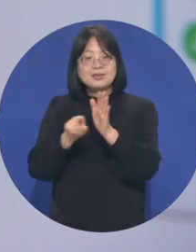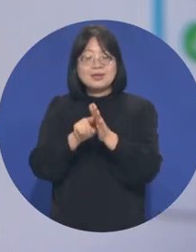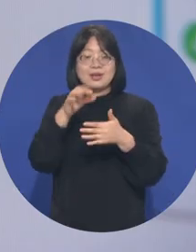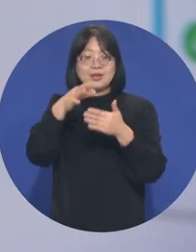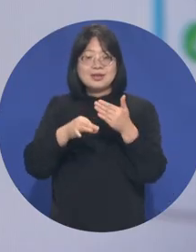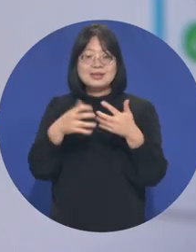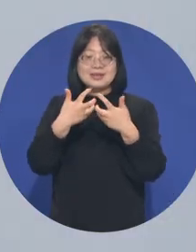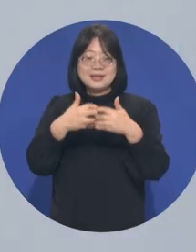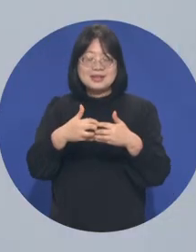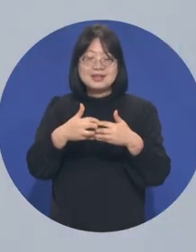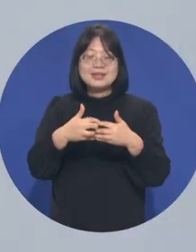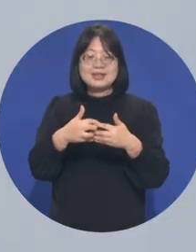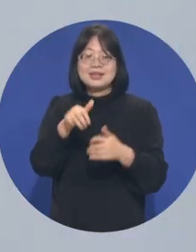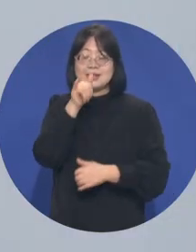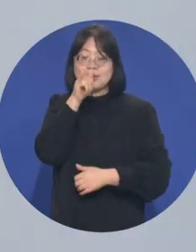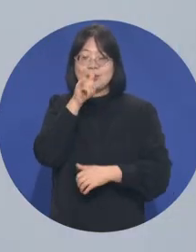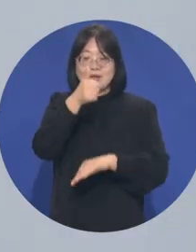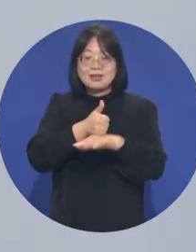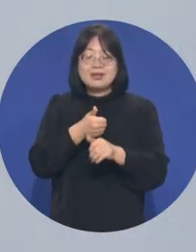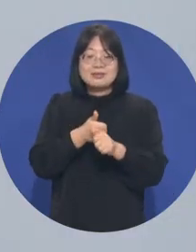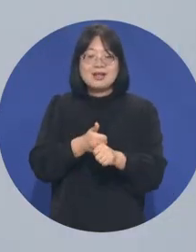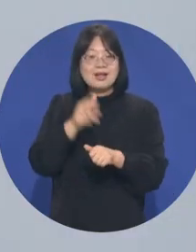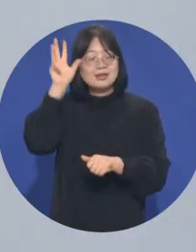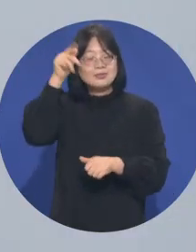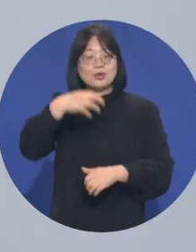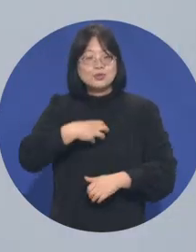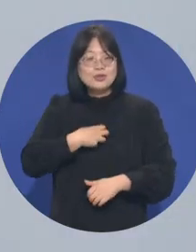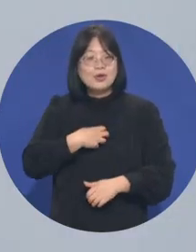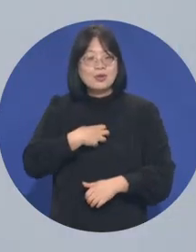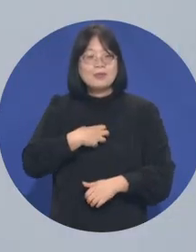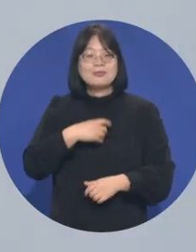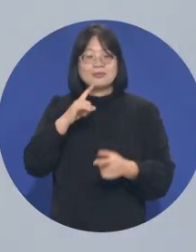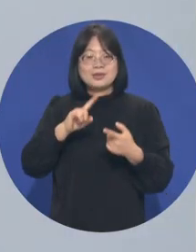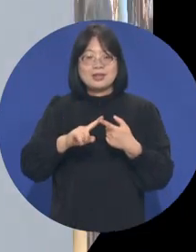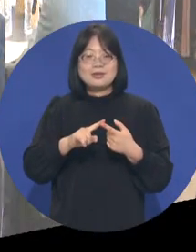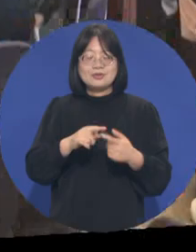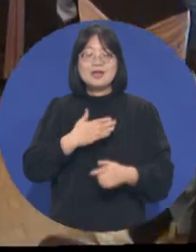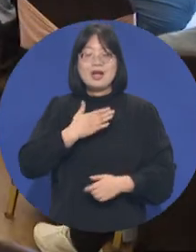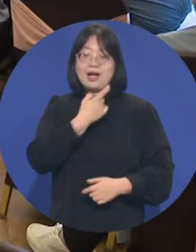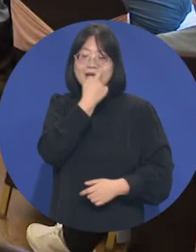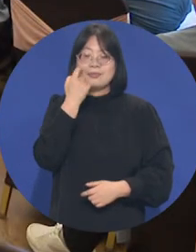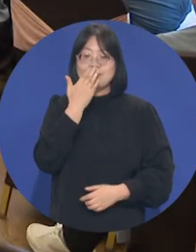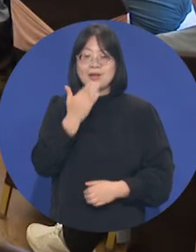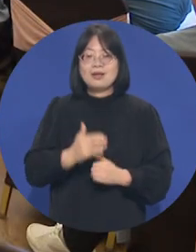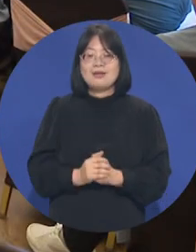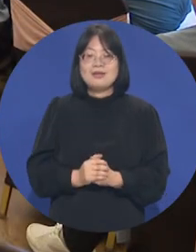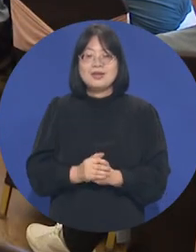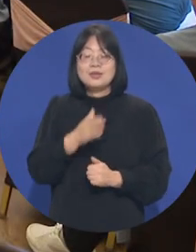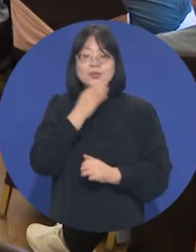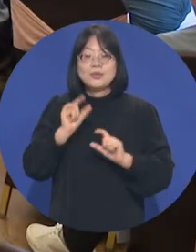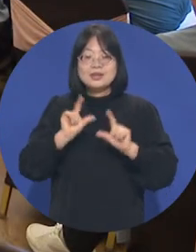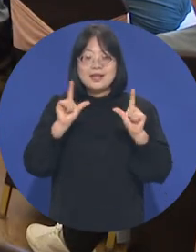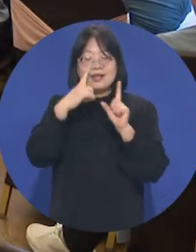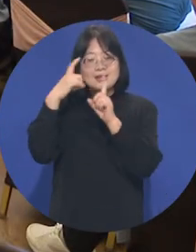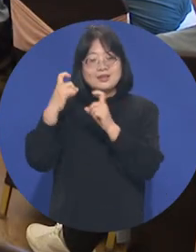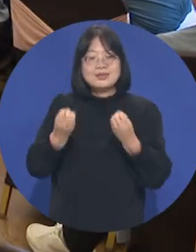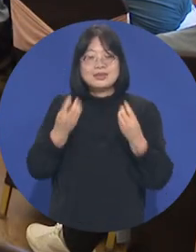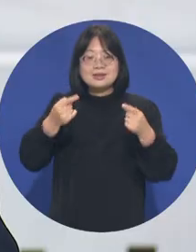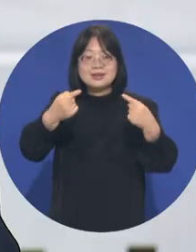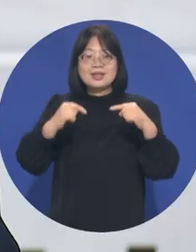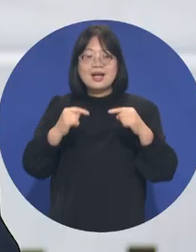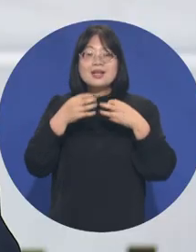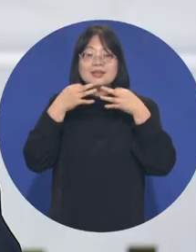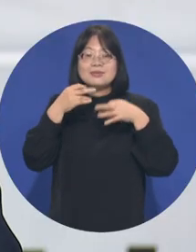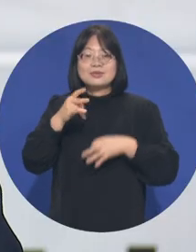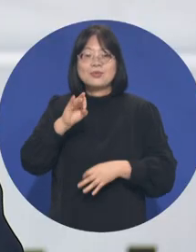콘텐츠 기기가 설치되고 결과에 따라 치매 위험 여부도 알 수 있습니다. 한편 노인의 날 기념식에 참석한